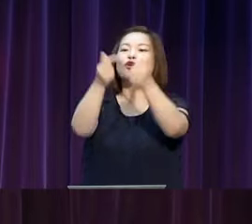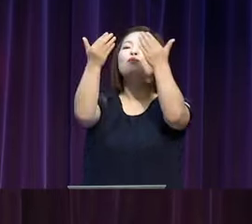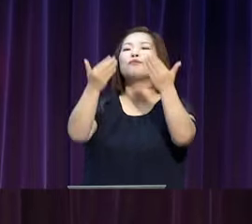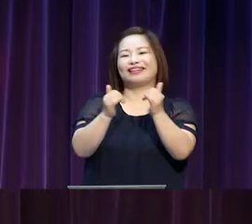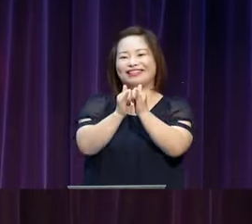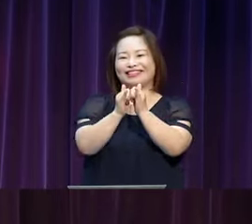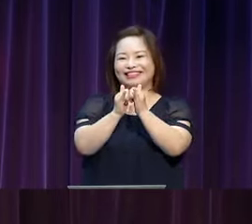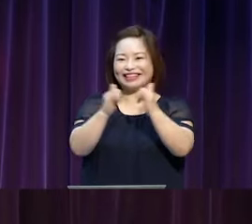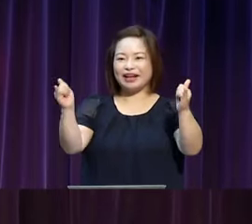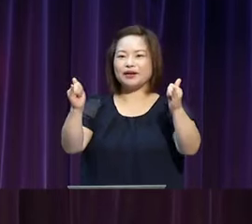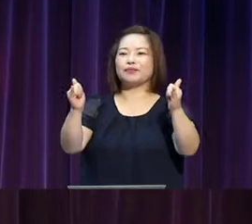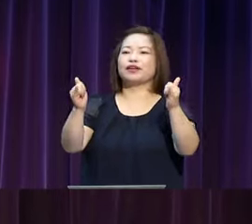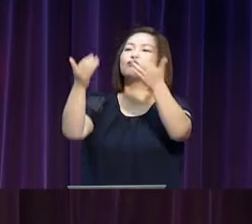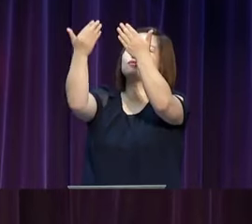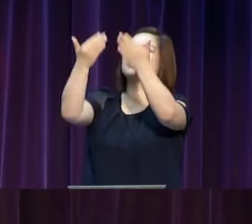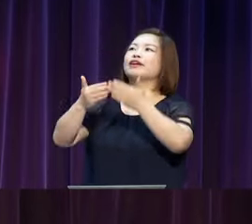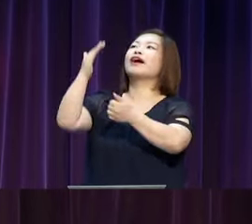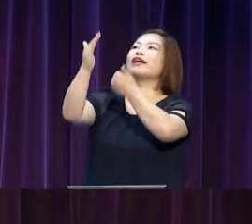수 있는 특권이에요.